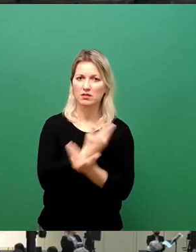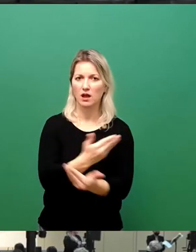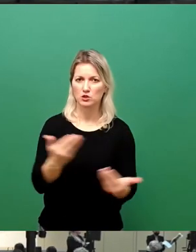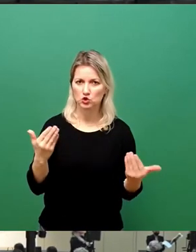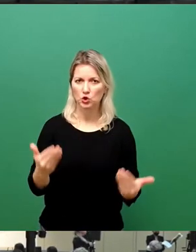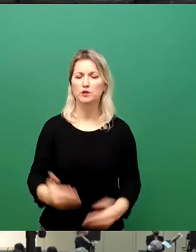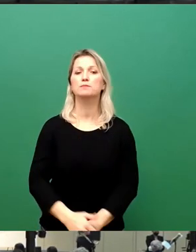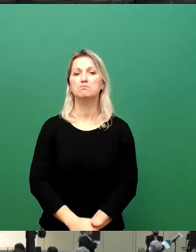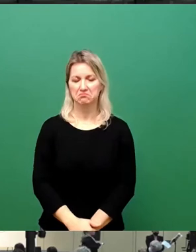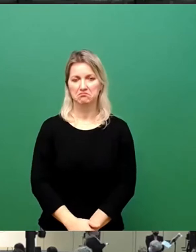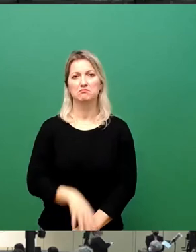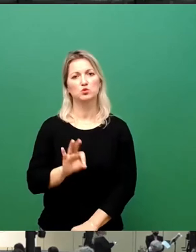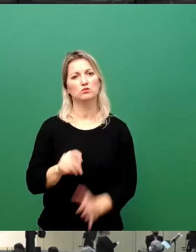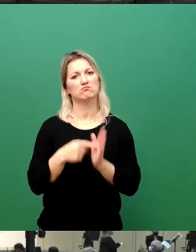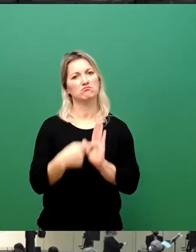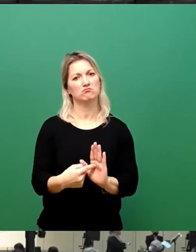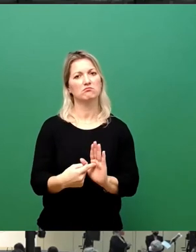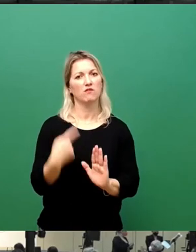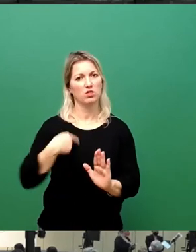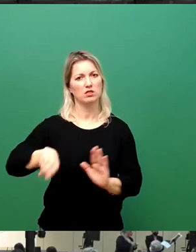ein starkes Signal aus dem Dresdner Stadtrat.